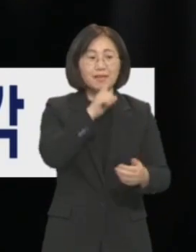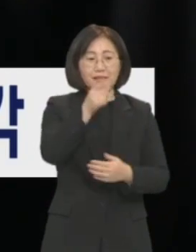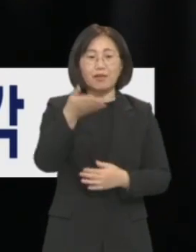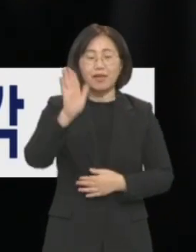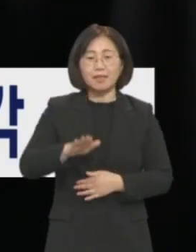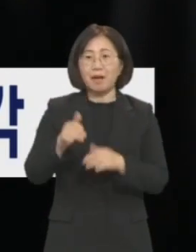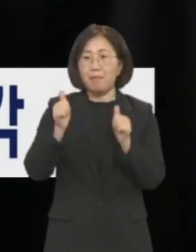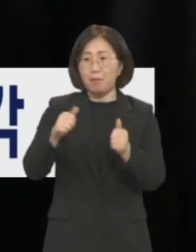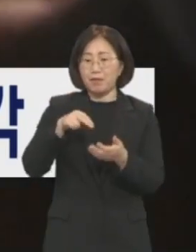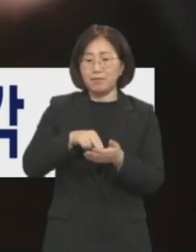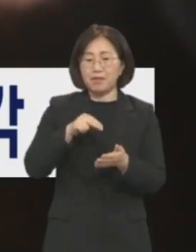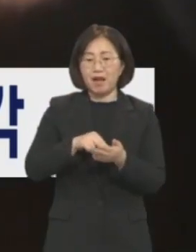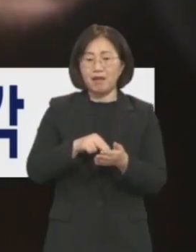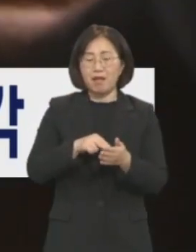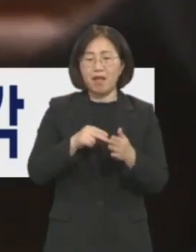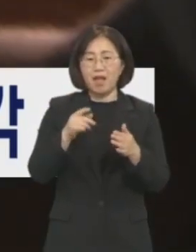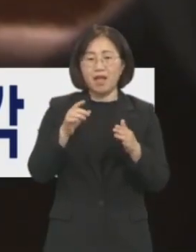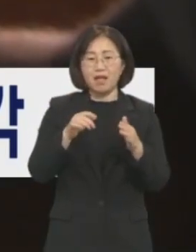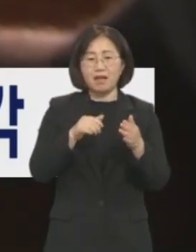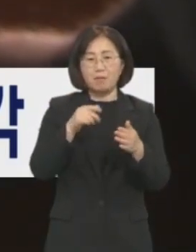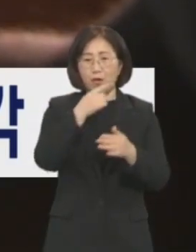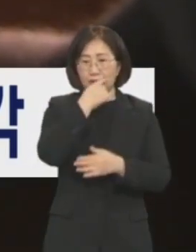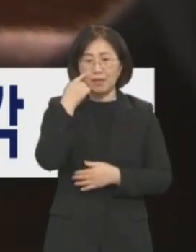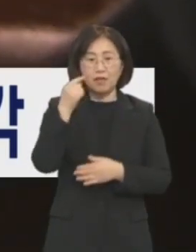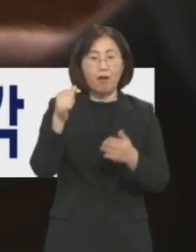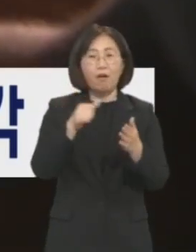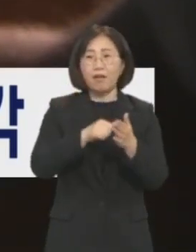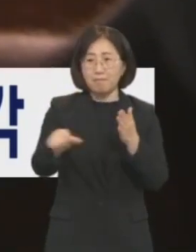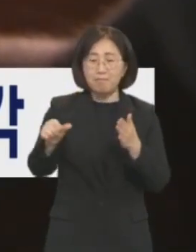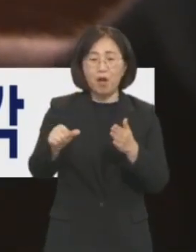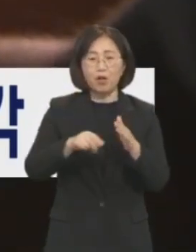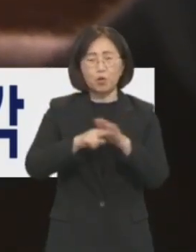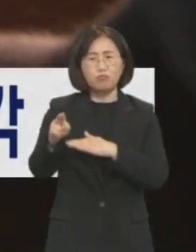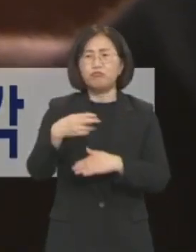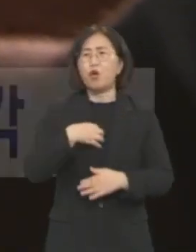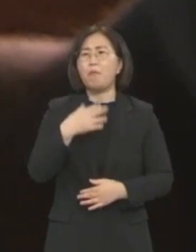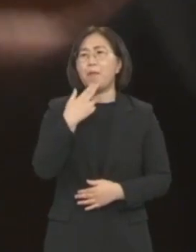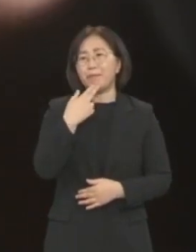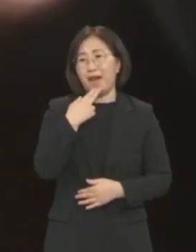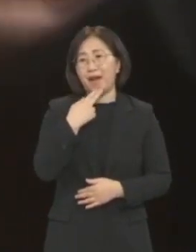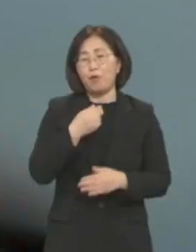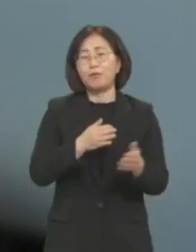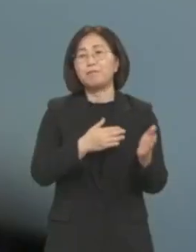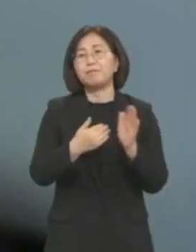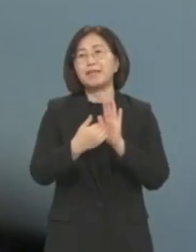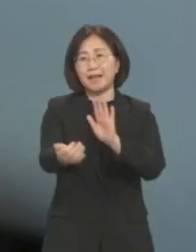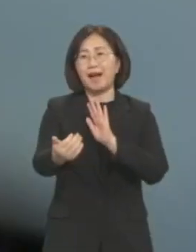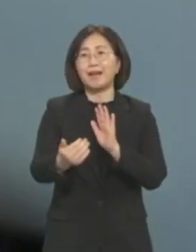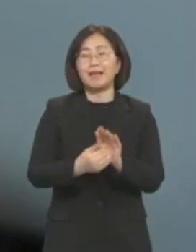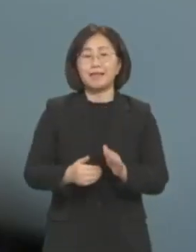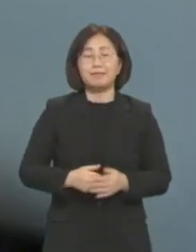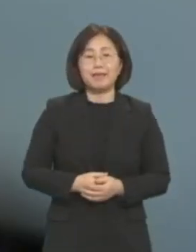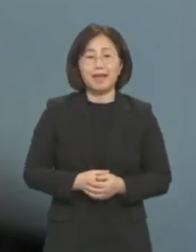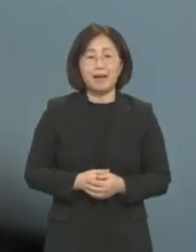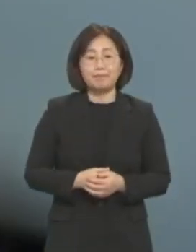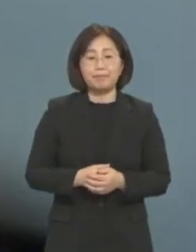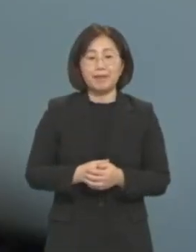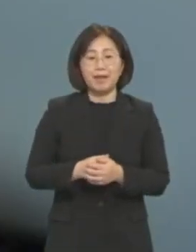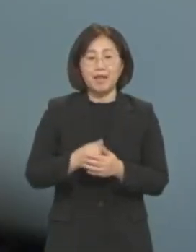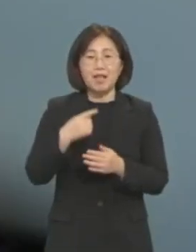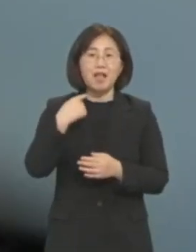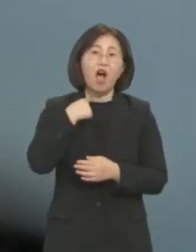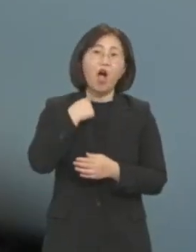증거 인멸 및 도주 우려가 없다는 이유로 기각했다고 밝혔습니다이 남성은 이대표가 흉기로 피습당한 다음날인